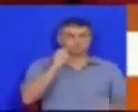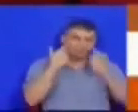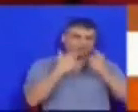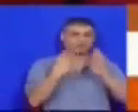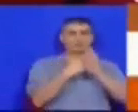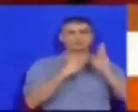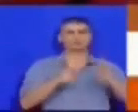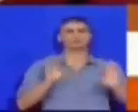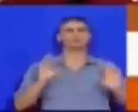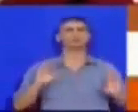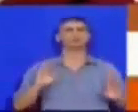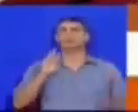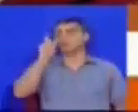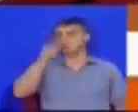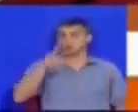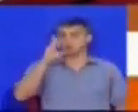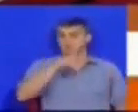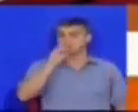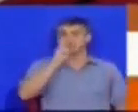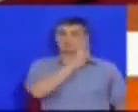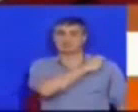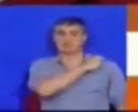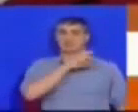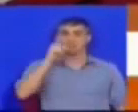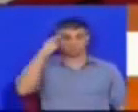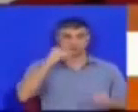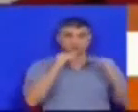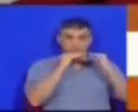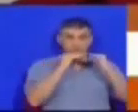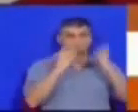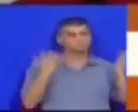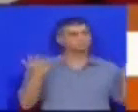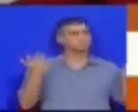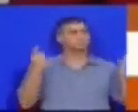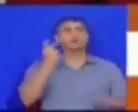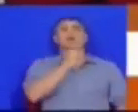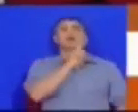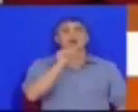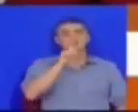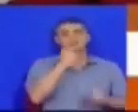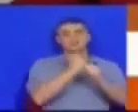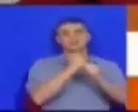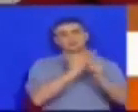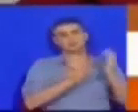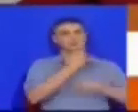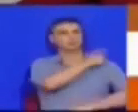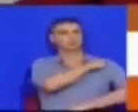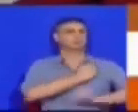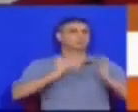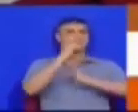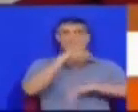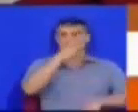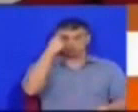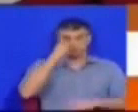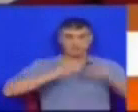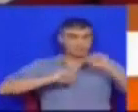חושב שקיימים, זה מה שאתה אומר. אם האדון דנינו חושב שזו התנהגות הולמת, אז את האדון ניצב ארביב יעשה רב ניצב. אם הוא חושב